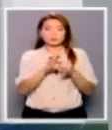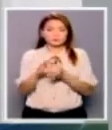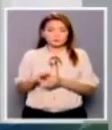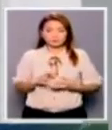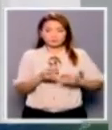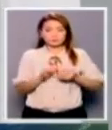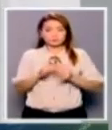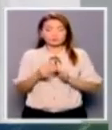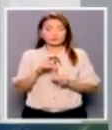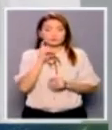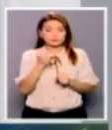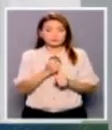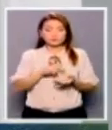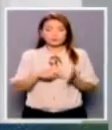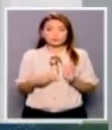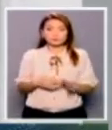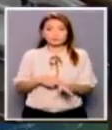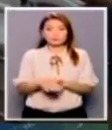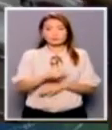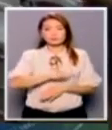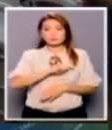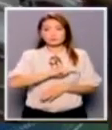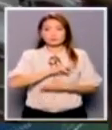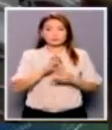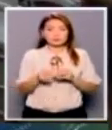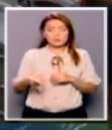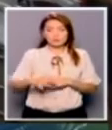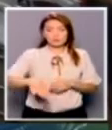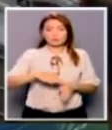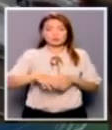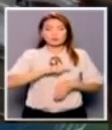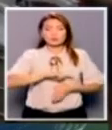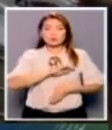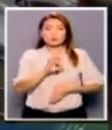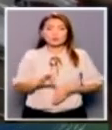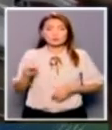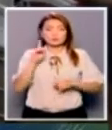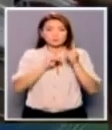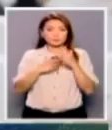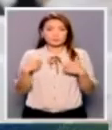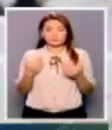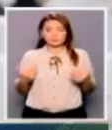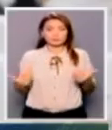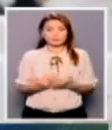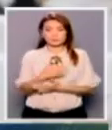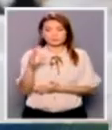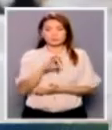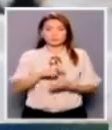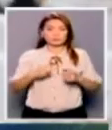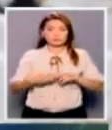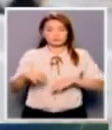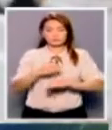жиында ауыл ел бесігі жобасының іске асырылу барысы, ауданда атқарылған шаруалар мен кеңес жұмысын жандандыру бойынша